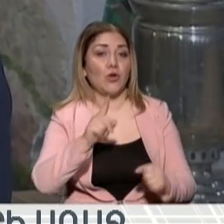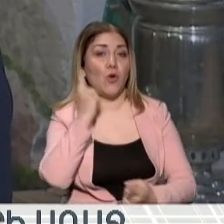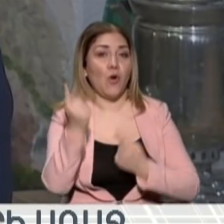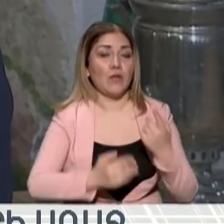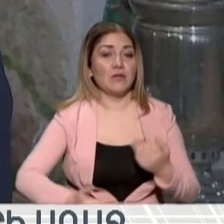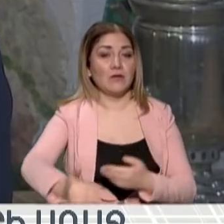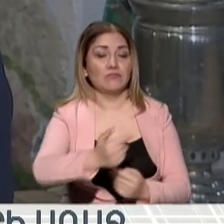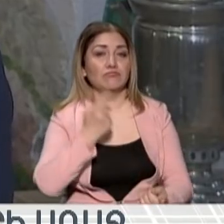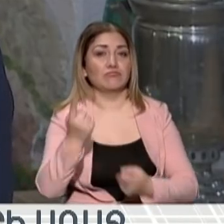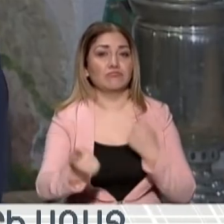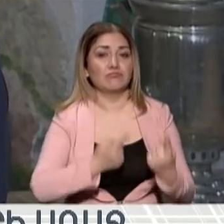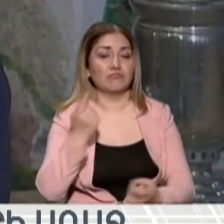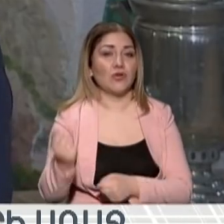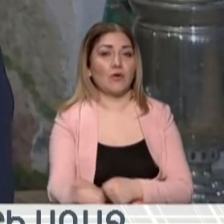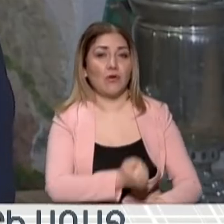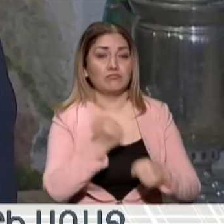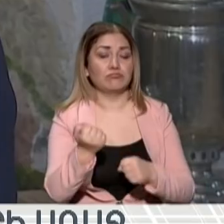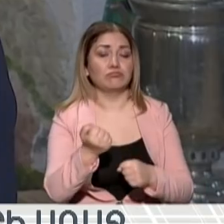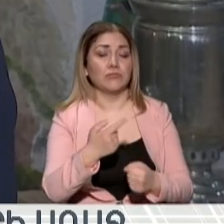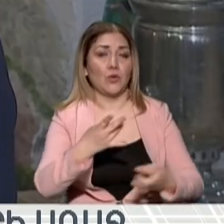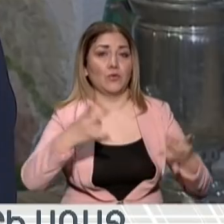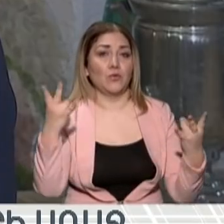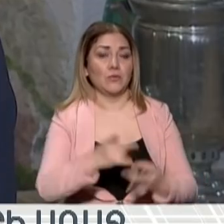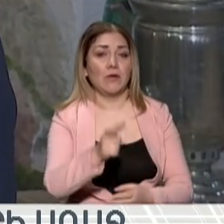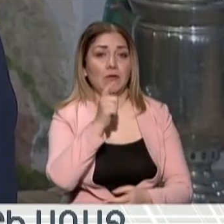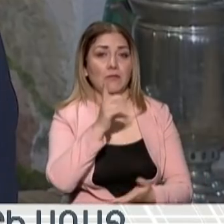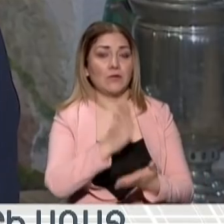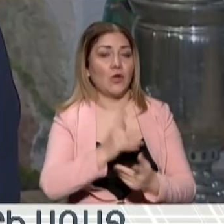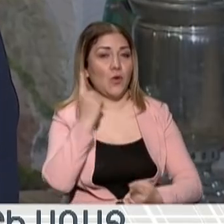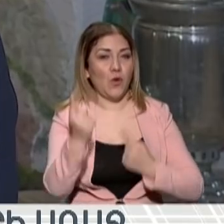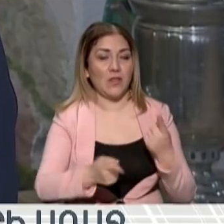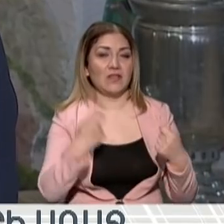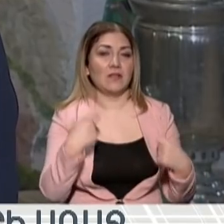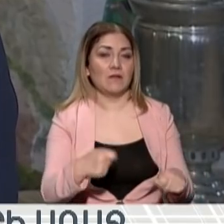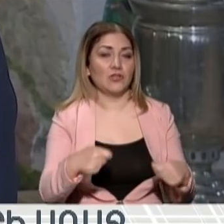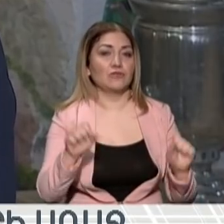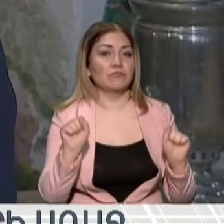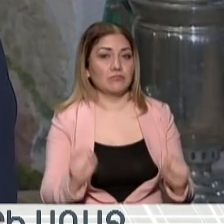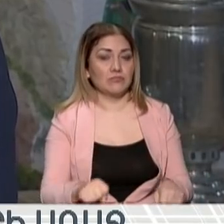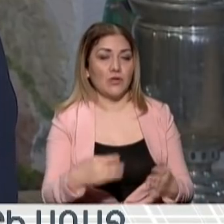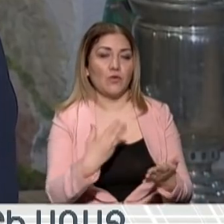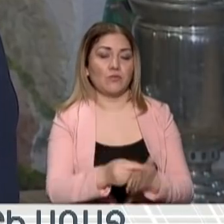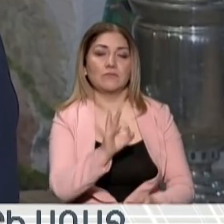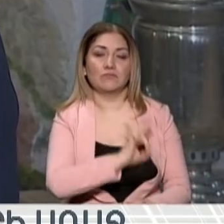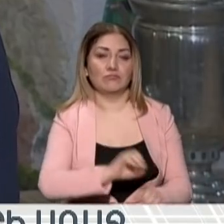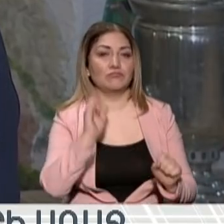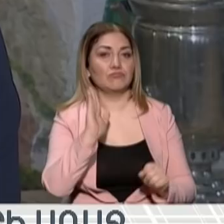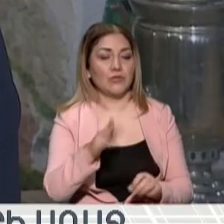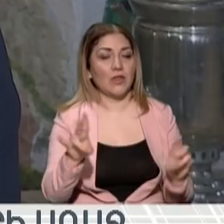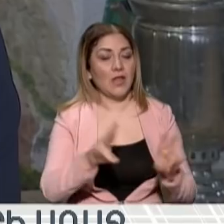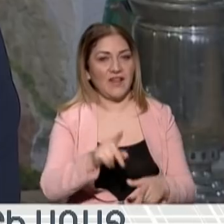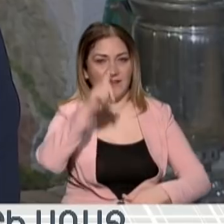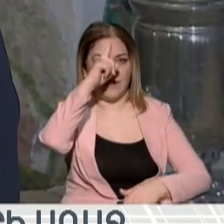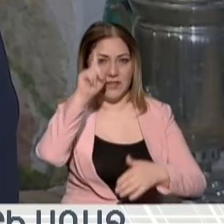ակնհայտորեն պահանջարկ կա այստեղից, ու իրենք ունեն դա հնարավորություն այդ պահանջարկը լրացնելու եւ գումար աշխատելու։